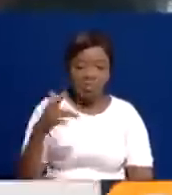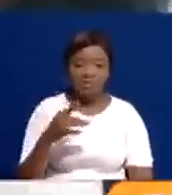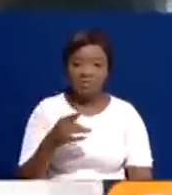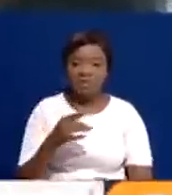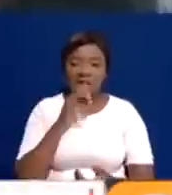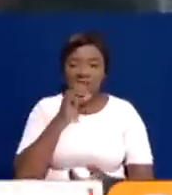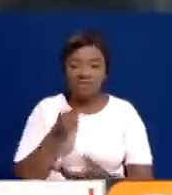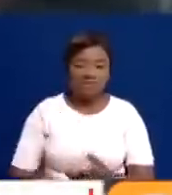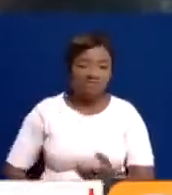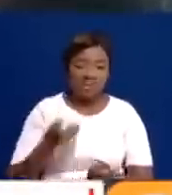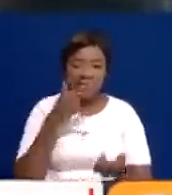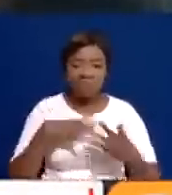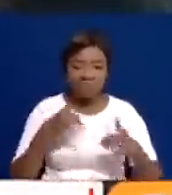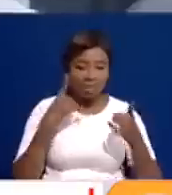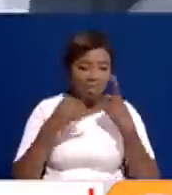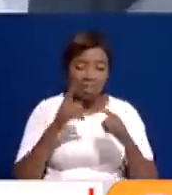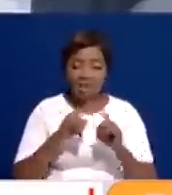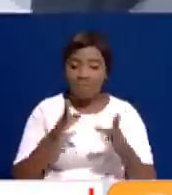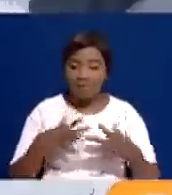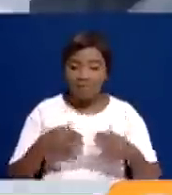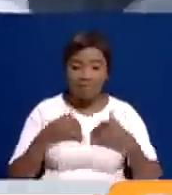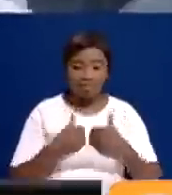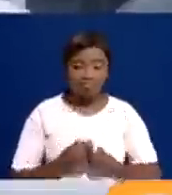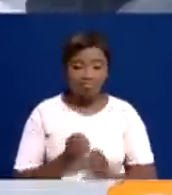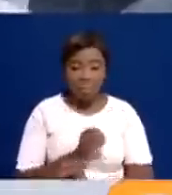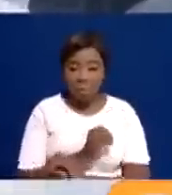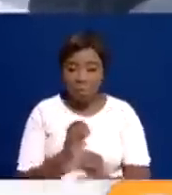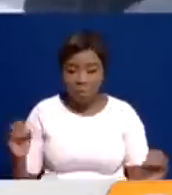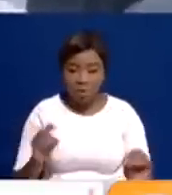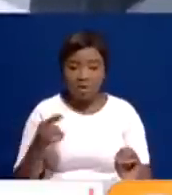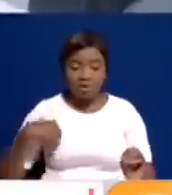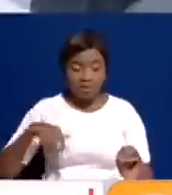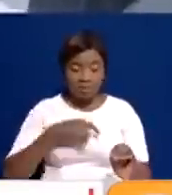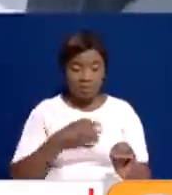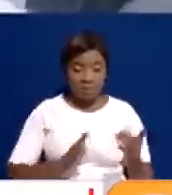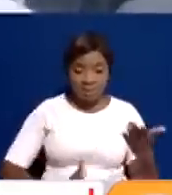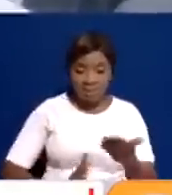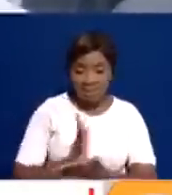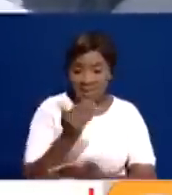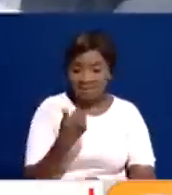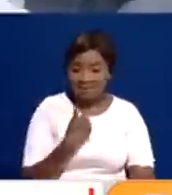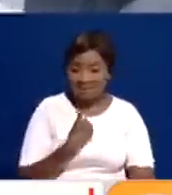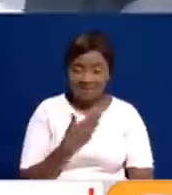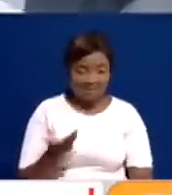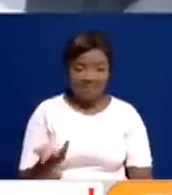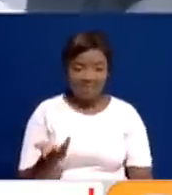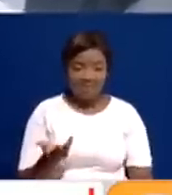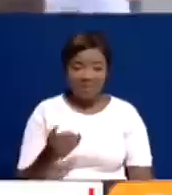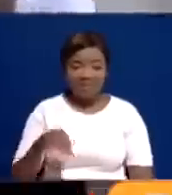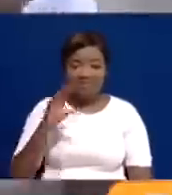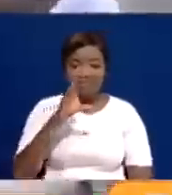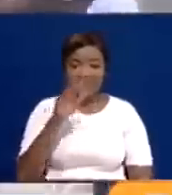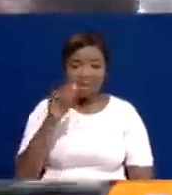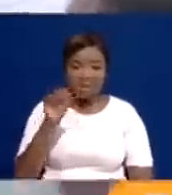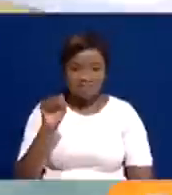mtarusha tear gas na wananchi hawatachoka. Haki hatuioni. Leo ma CS 50 wamewekwa. CS 50 wamewekwa.